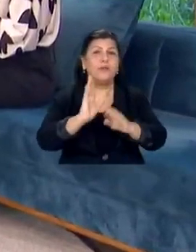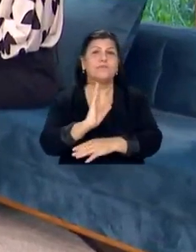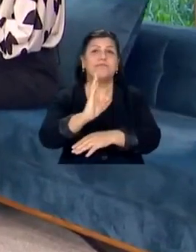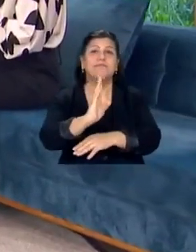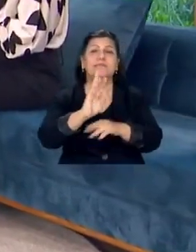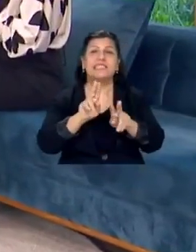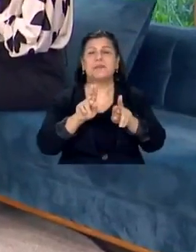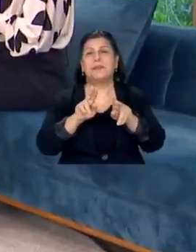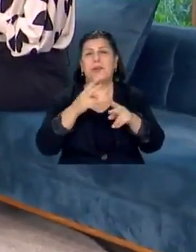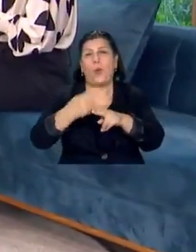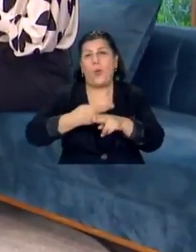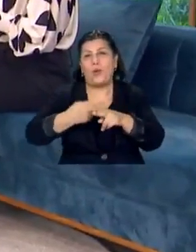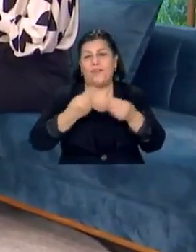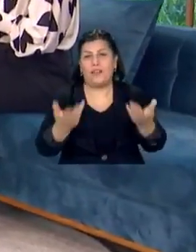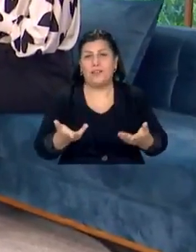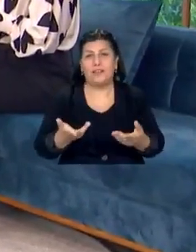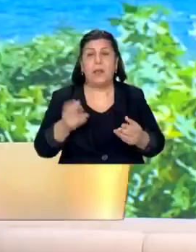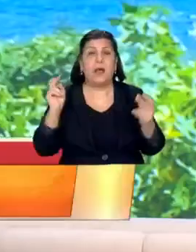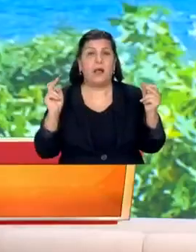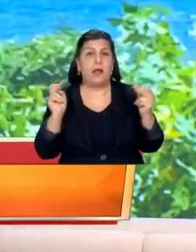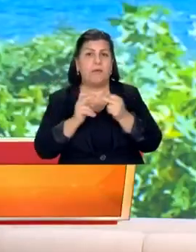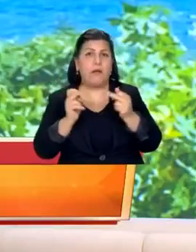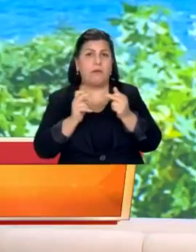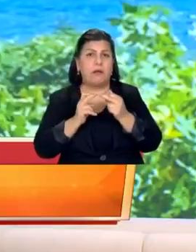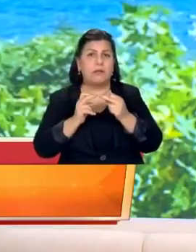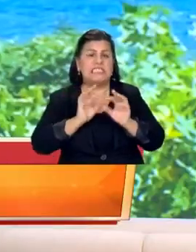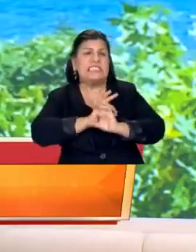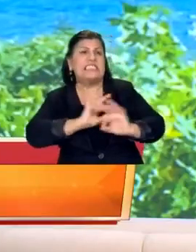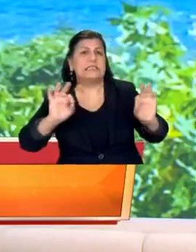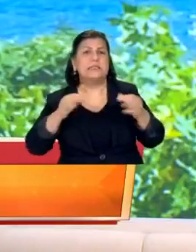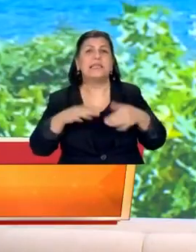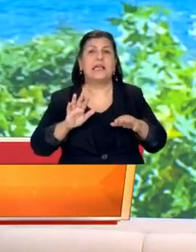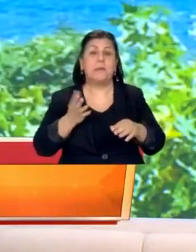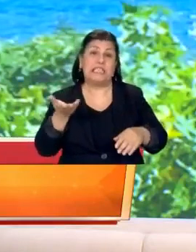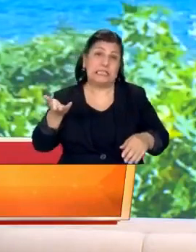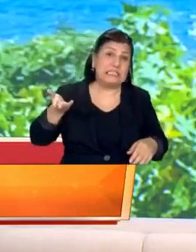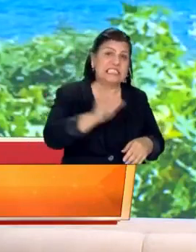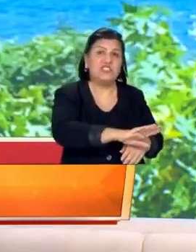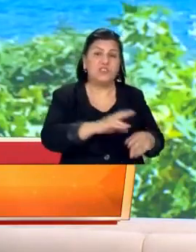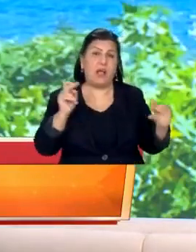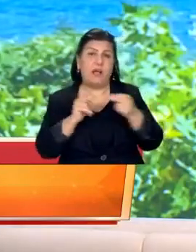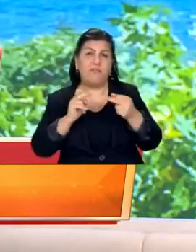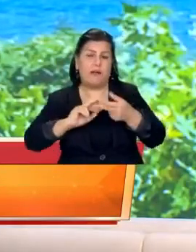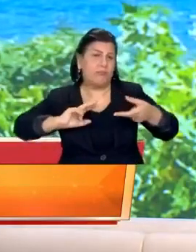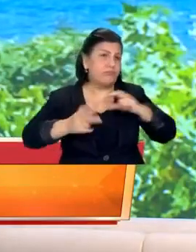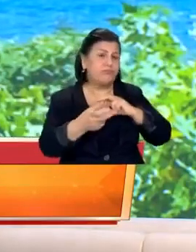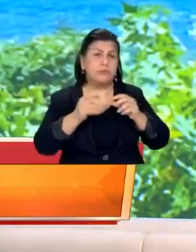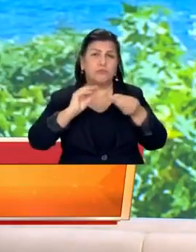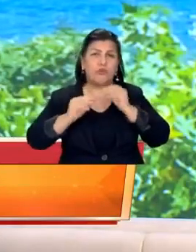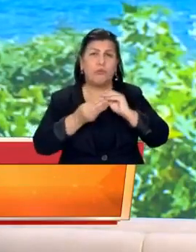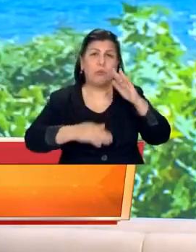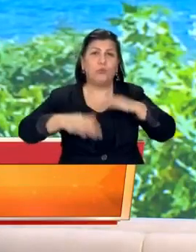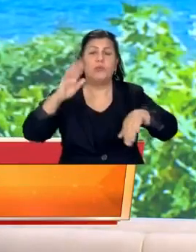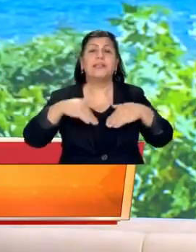da olabilir Ne olabilir yani kavgadan da acayip kaçmamak lazım yani kavga e yıkıcı kavga başka bir şey bakmış sorunlardan kaçmak